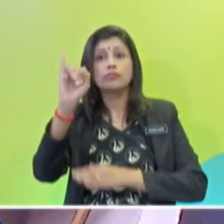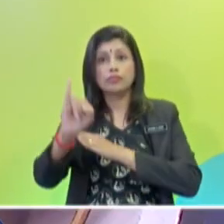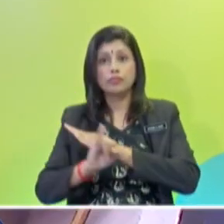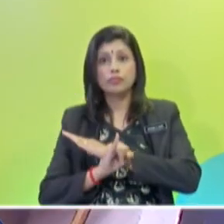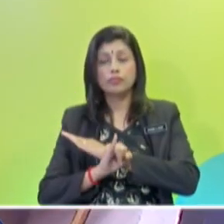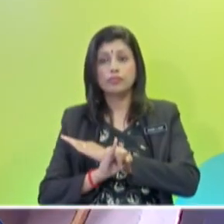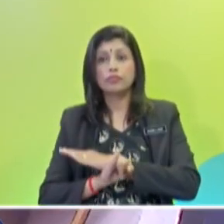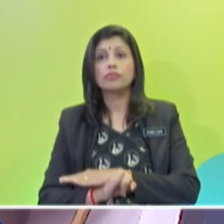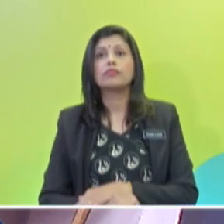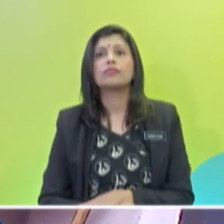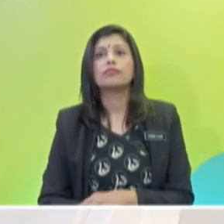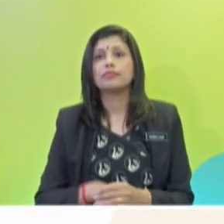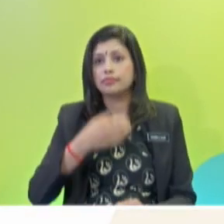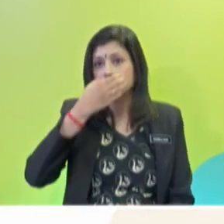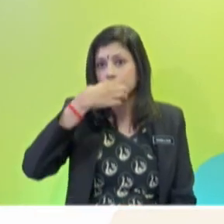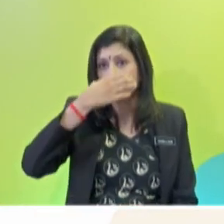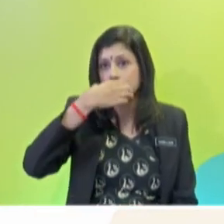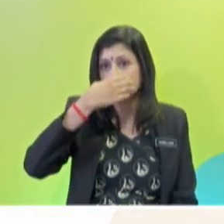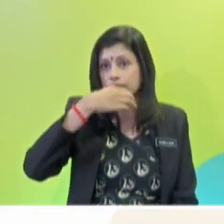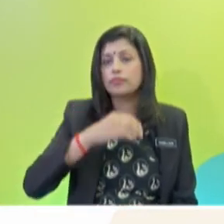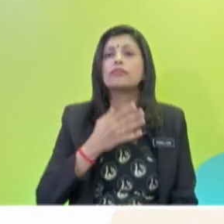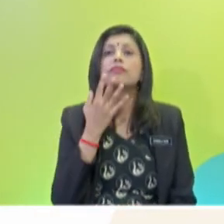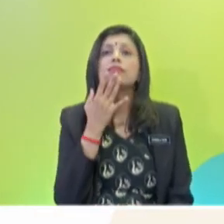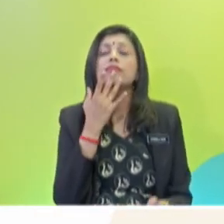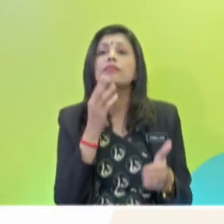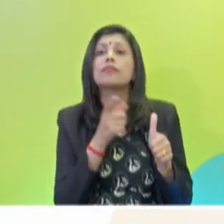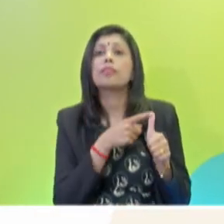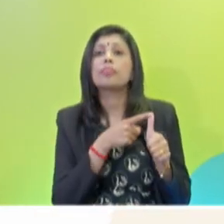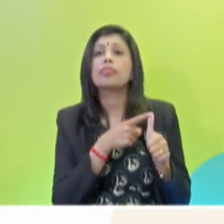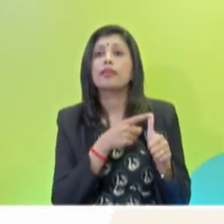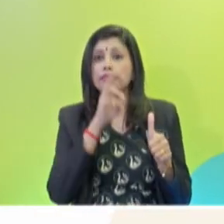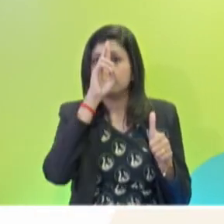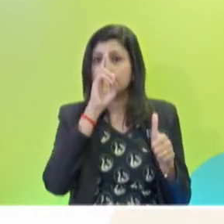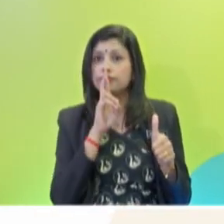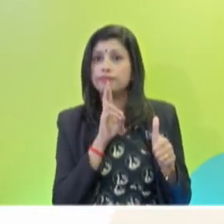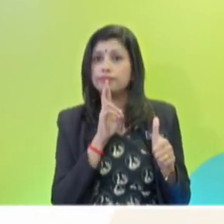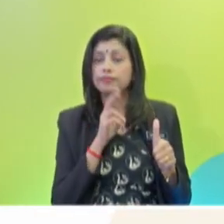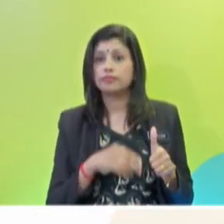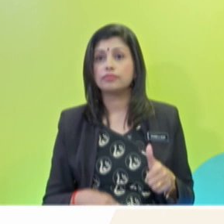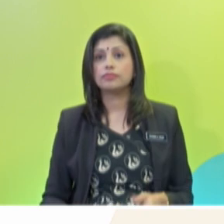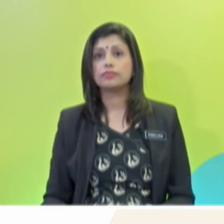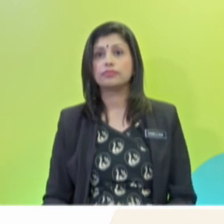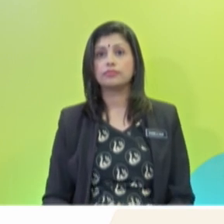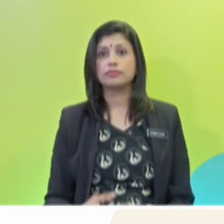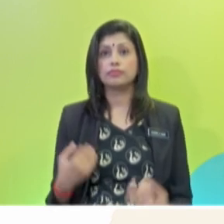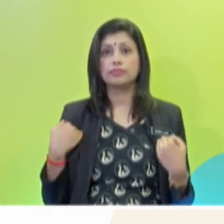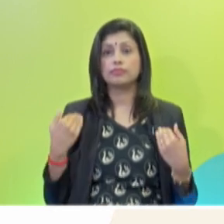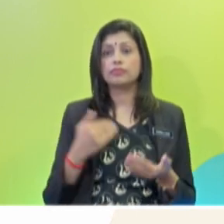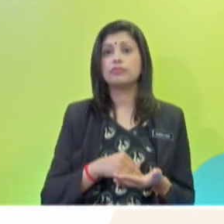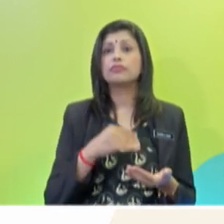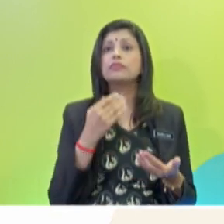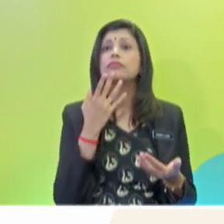apa tu? Apple. Buah apple. Warna apa tu Amal nampak? Warna merah. Okey, tapi ada juga buah apple